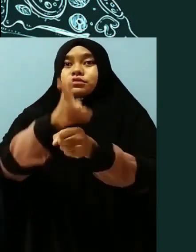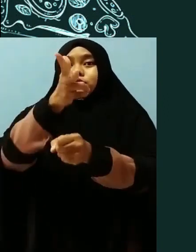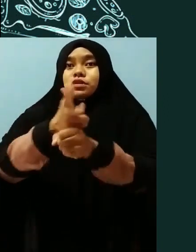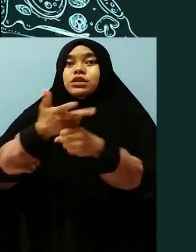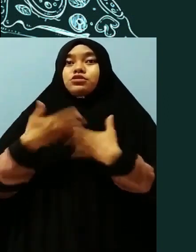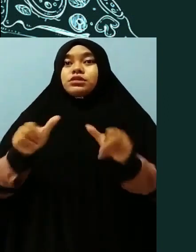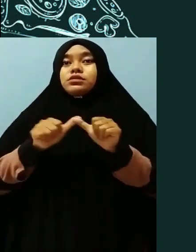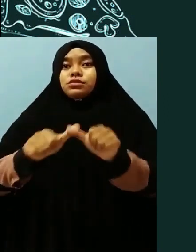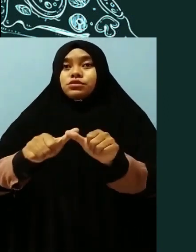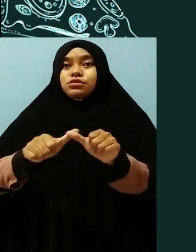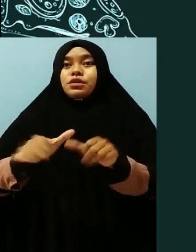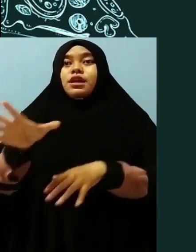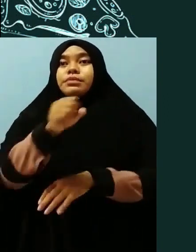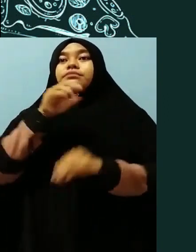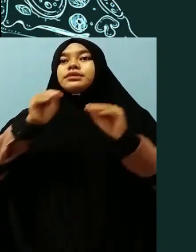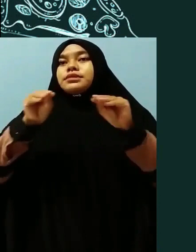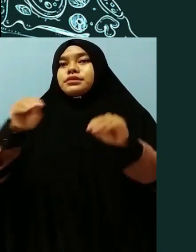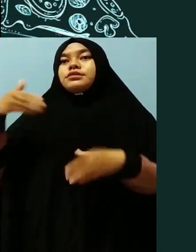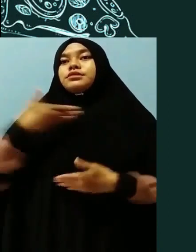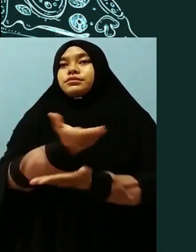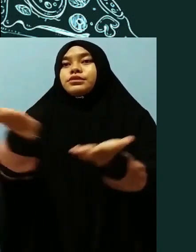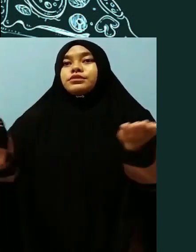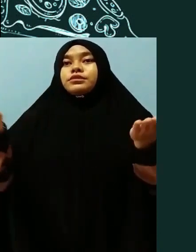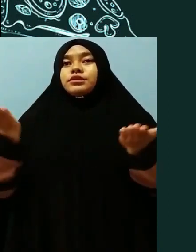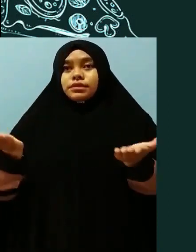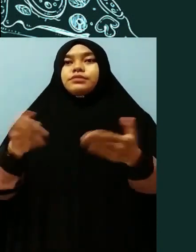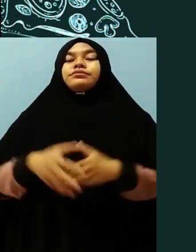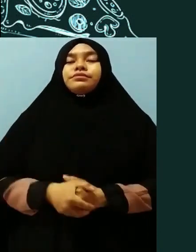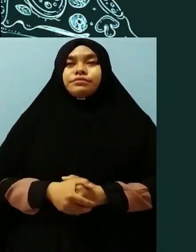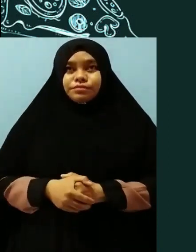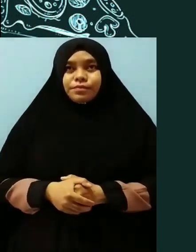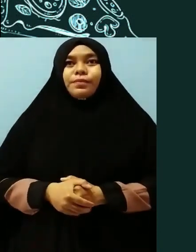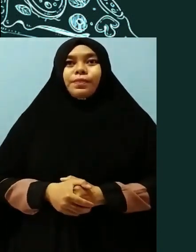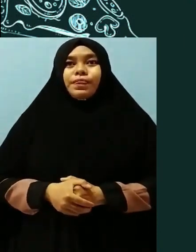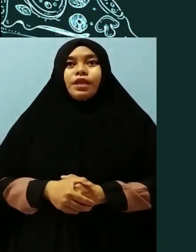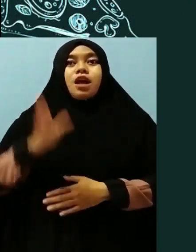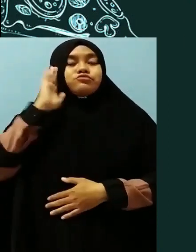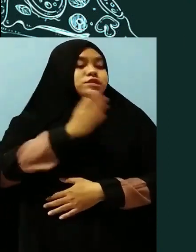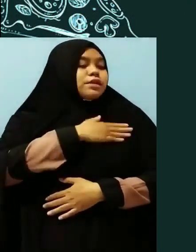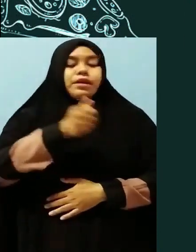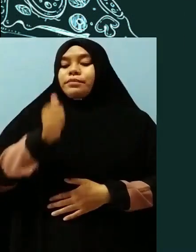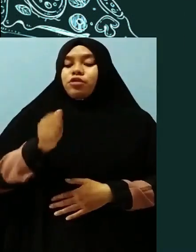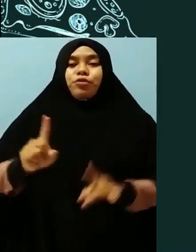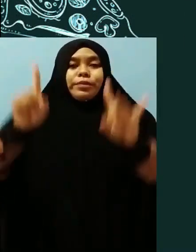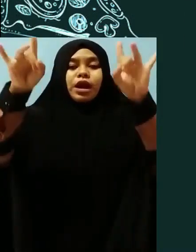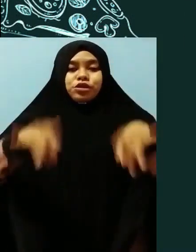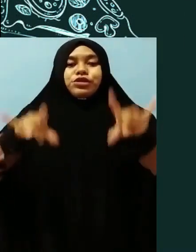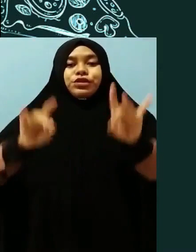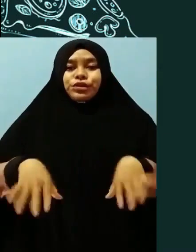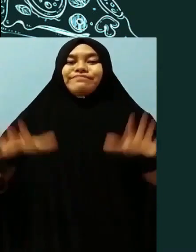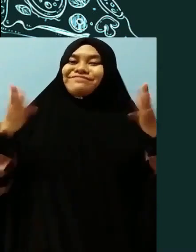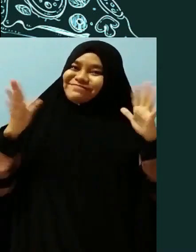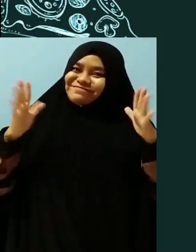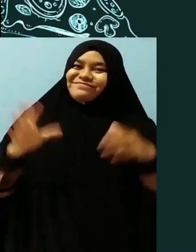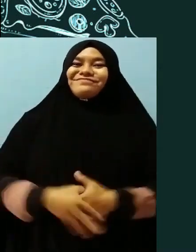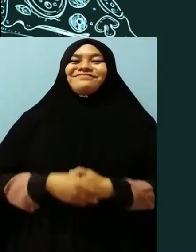ini. Dan terus ambil kebaikan dari ajaran Rasulullah. Dadah, assalamualaikum